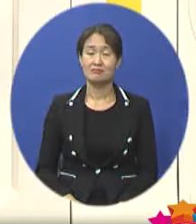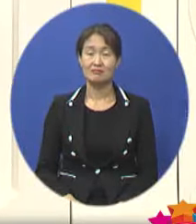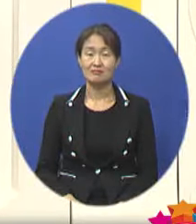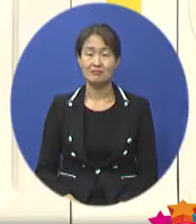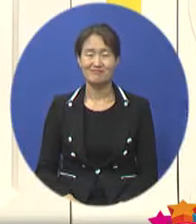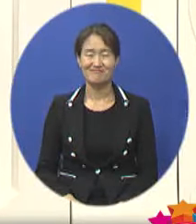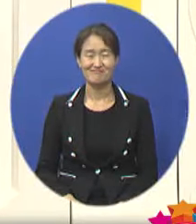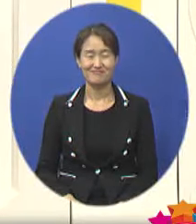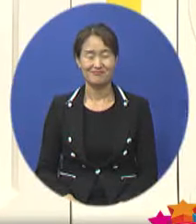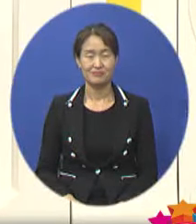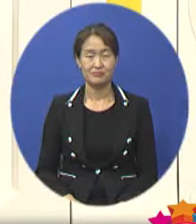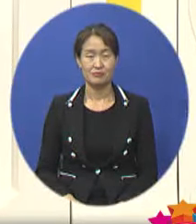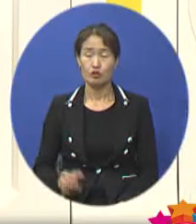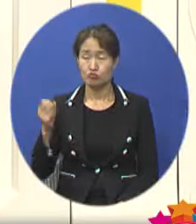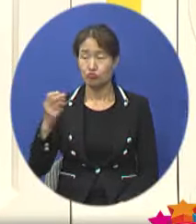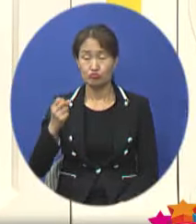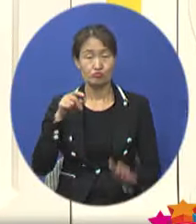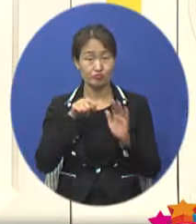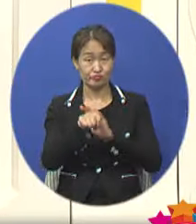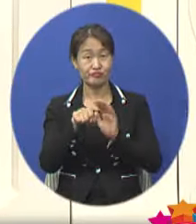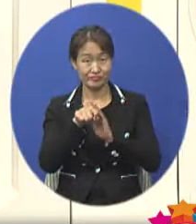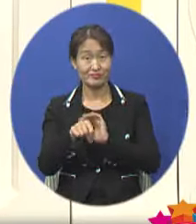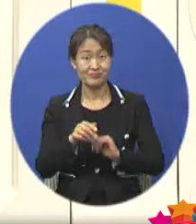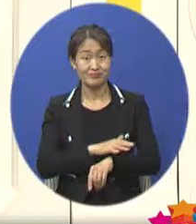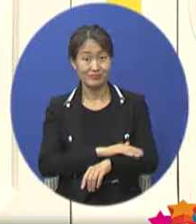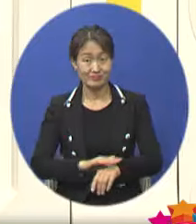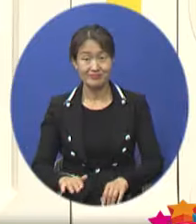그럼요. 네. 자주 가죠. 자주 가세요?